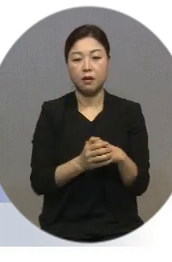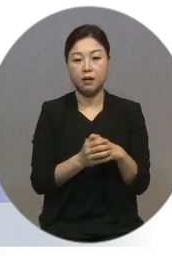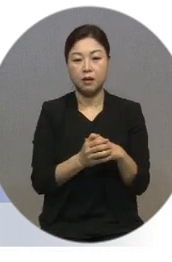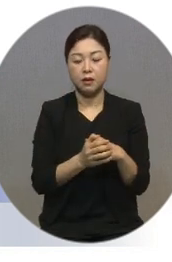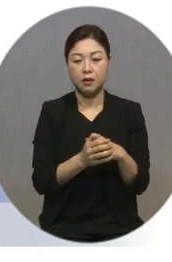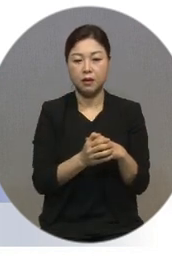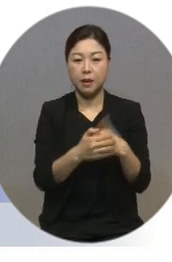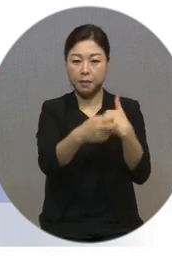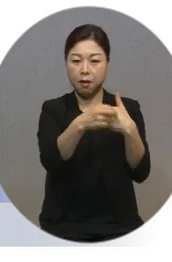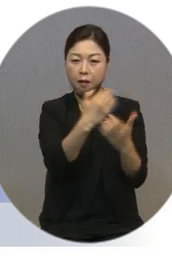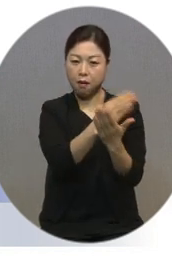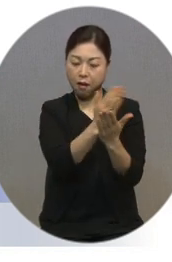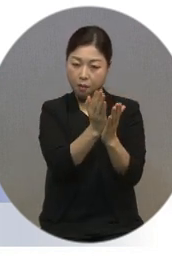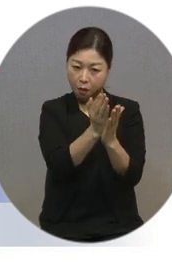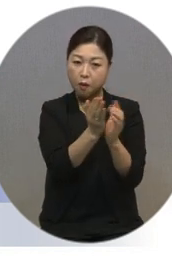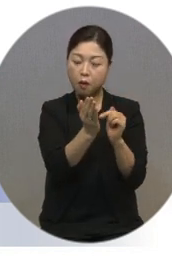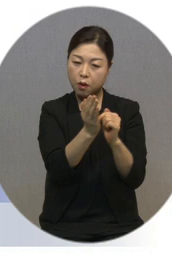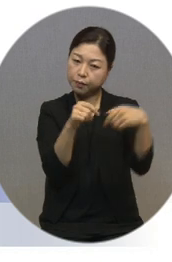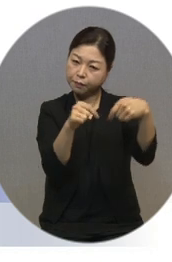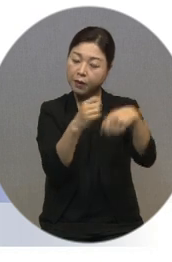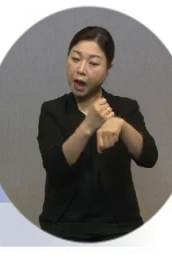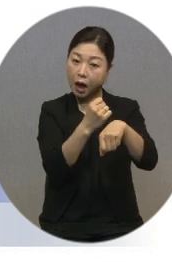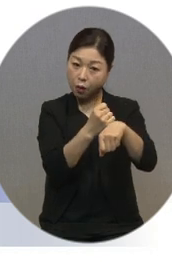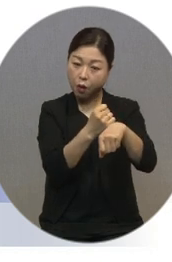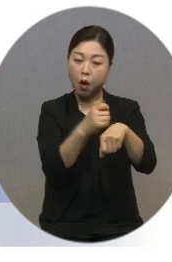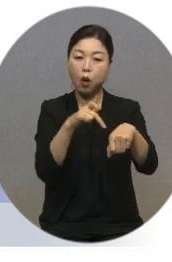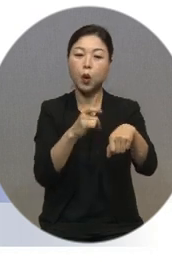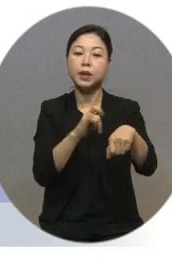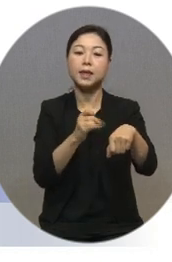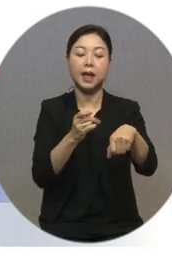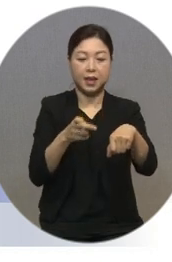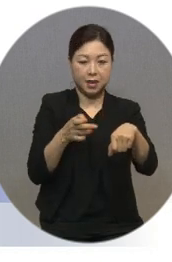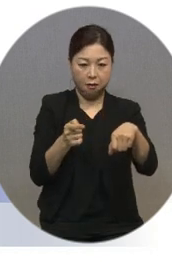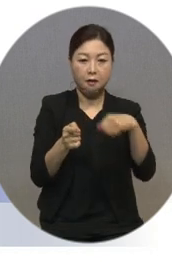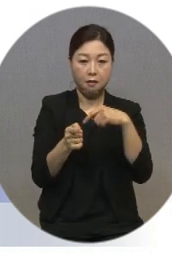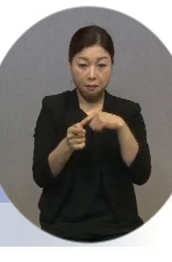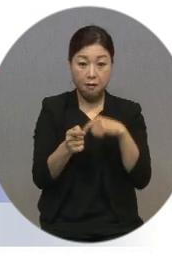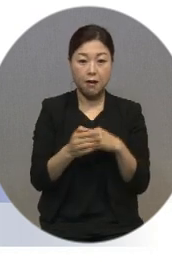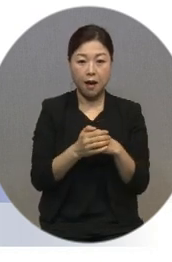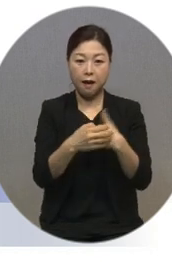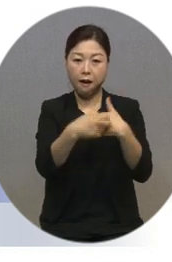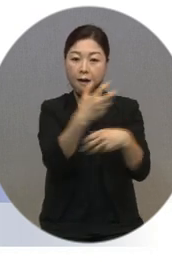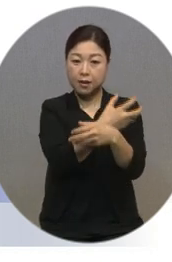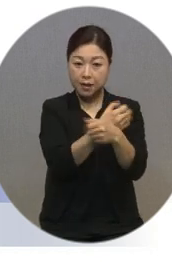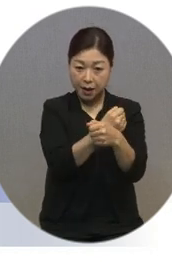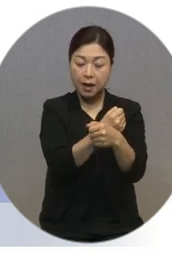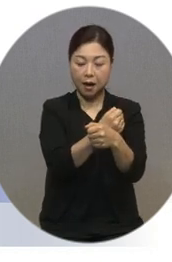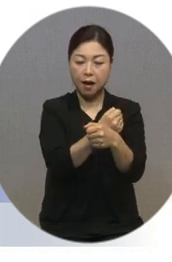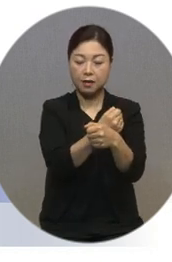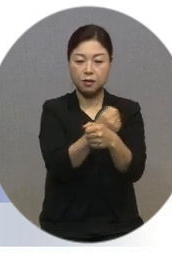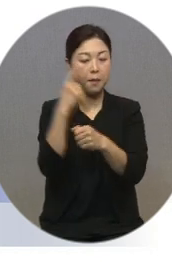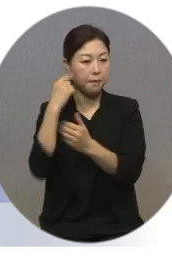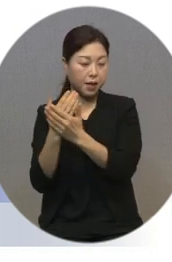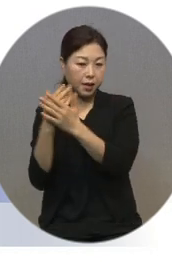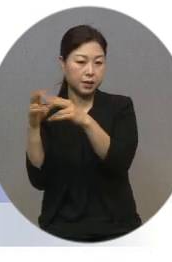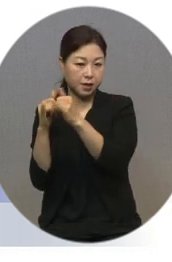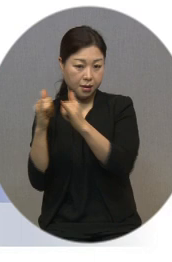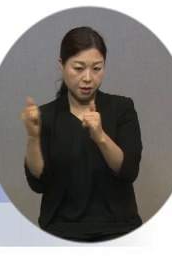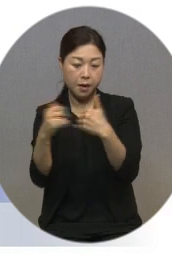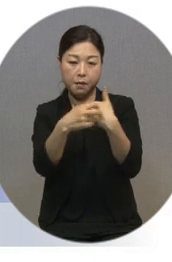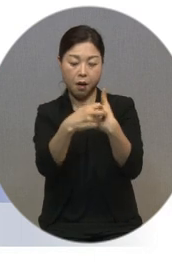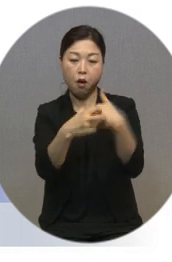체계를 구축하고 진료 코디네이터가 진료 예약과 협진 의뢰 등이 발달 장애인이 의료 기관을